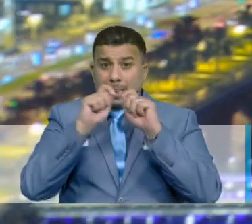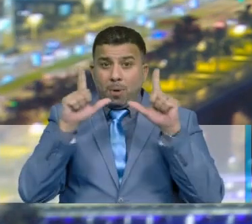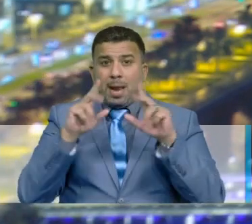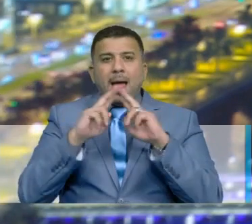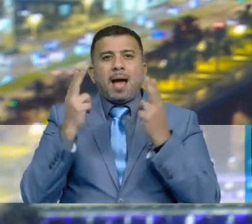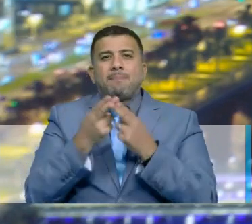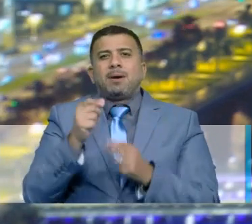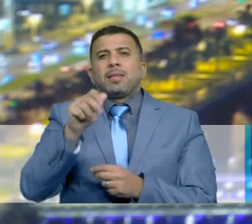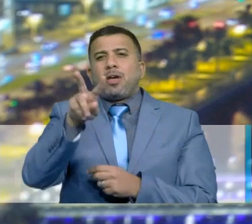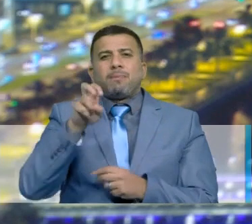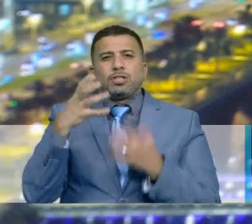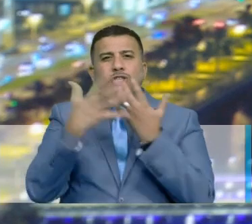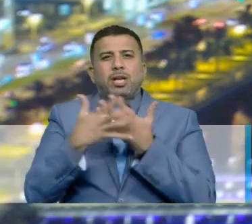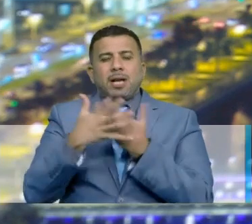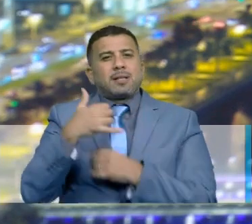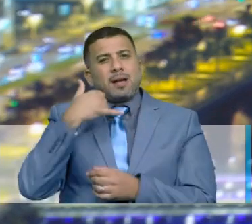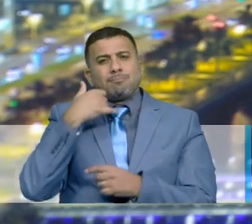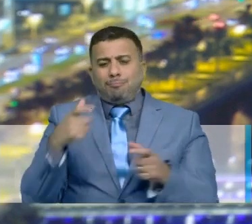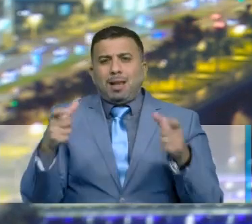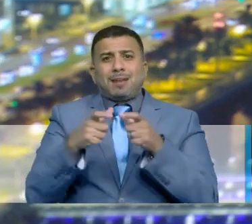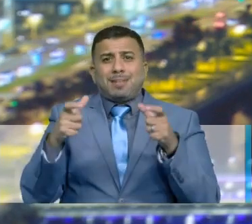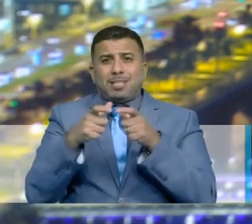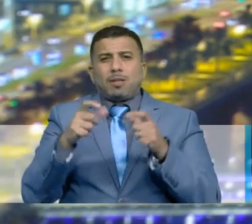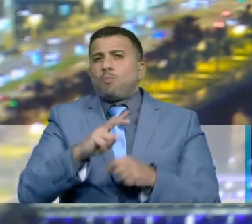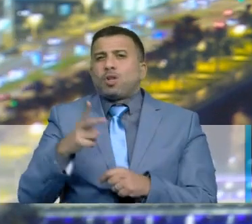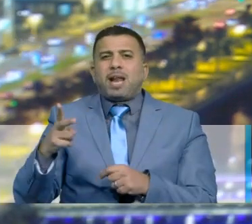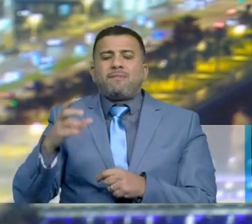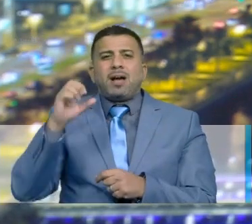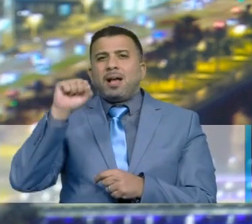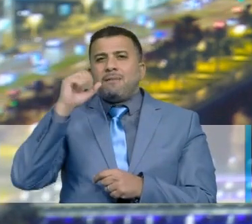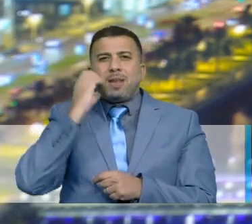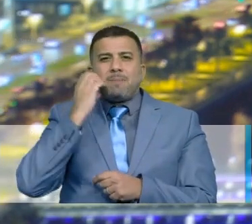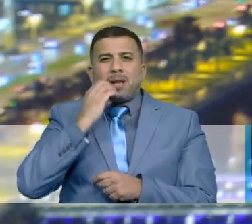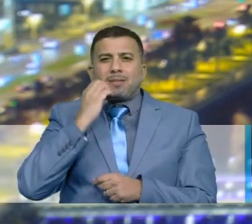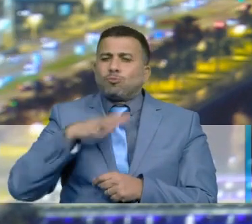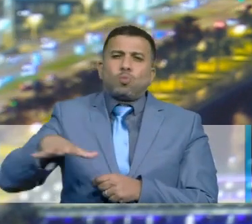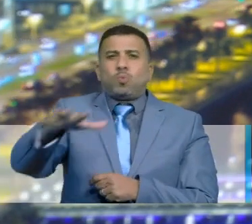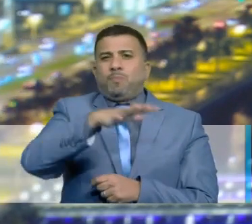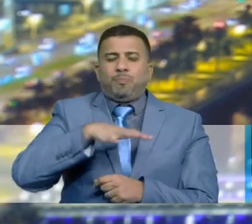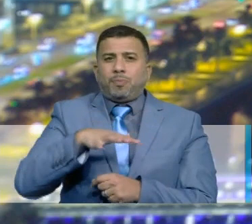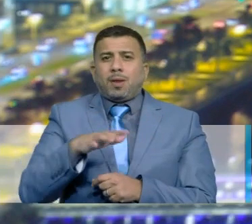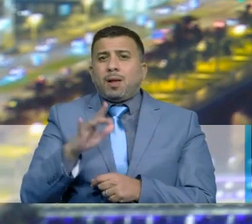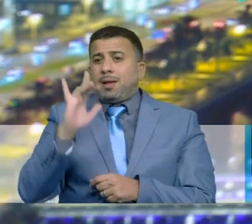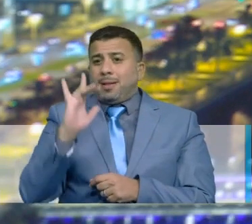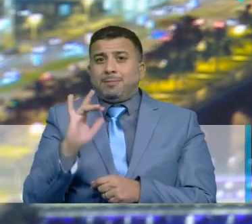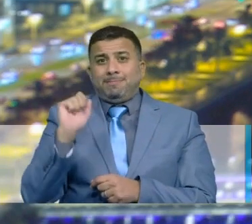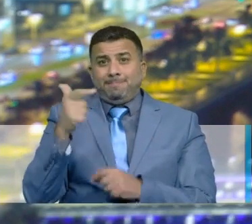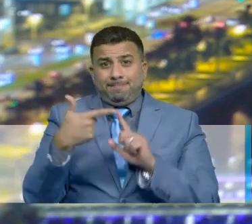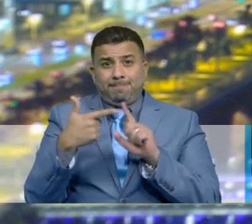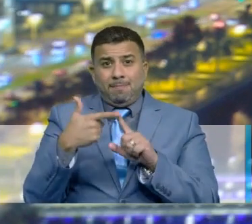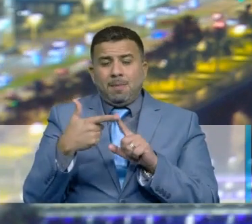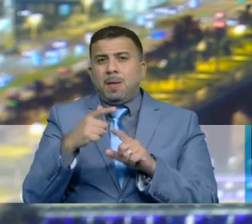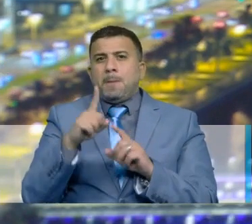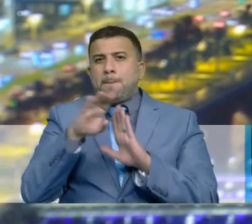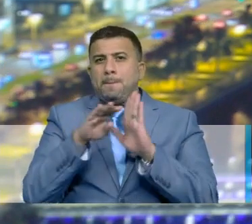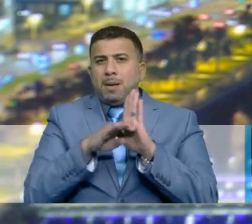برنامج التوعية العامة بضريبة الشركات عبر عقد جلسات في مختلف إمارات الدولة. الجلسة الثانية من جلسات